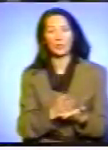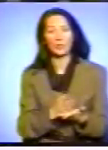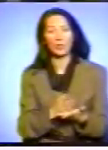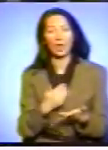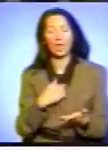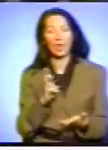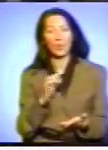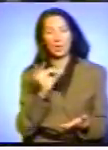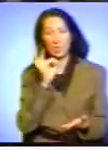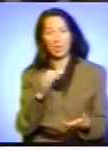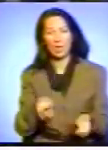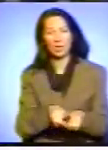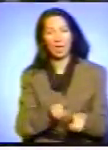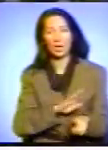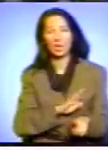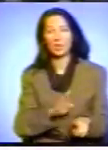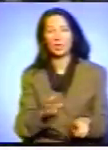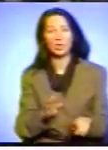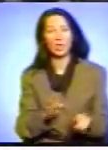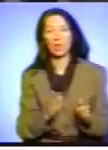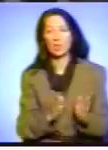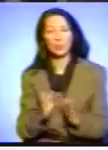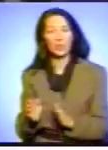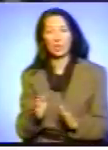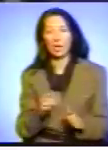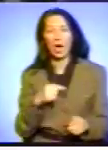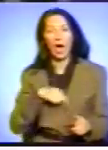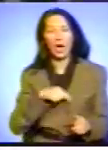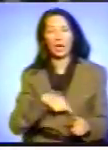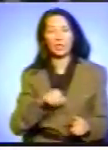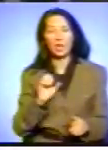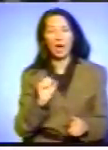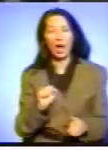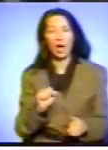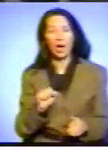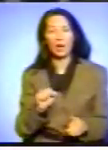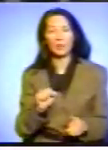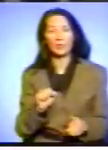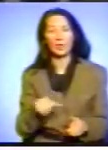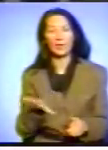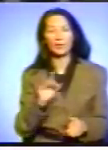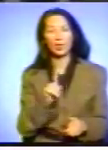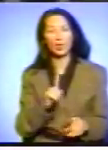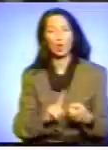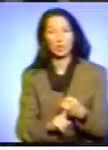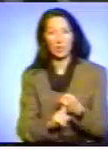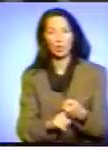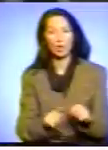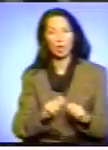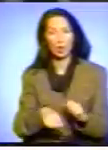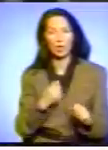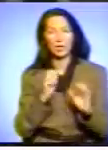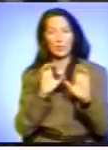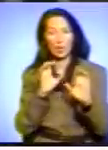я бы сказал так, не систематический характер, а все, что связано с нарушением